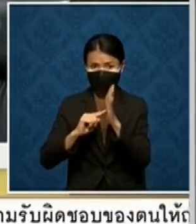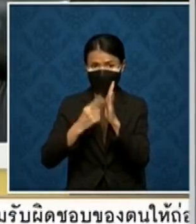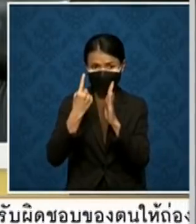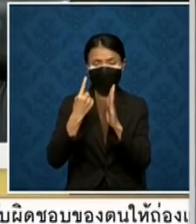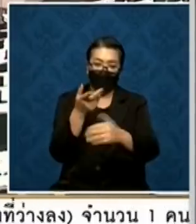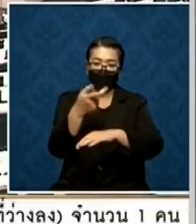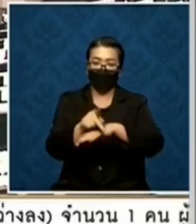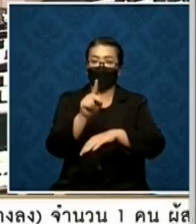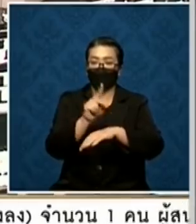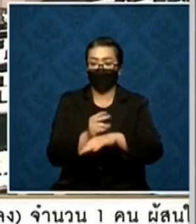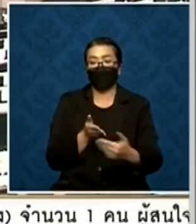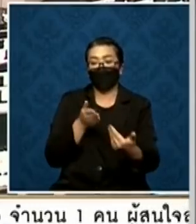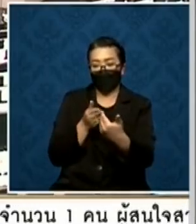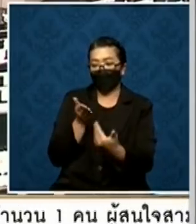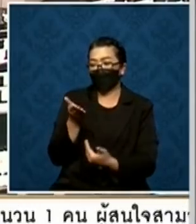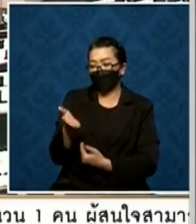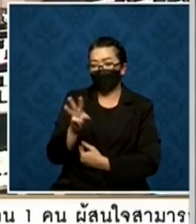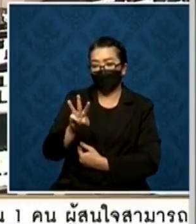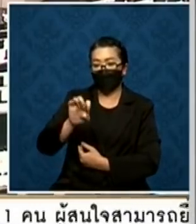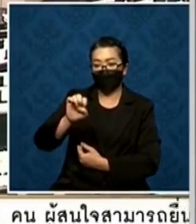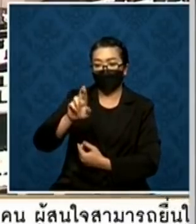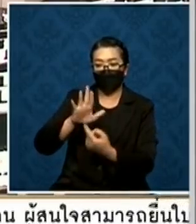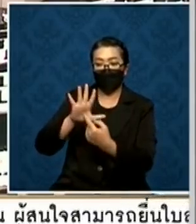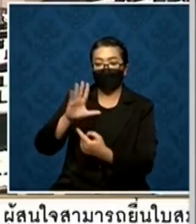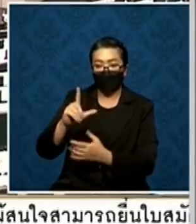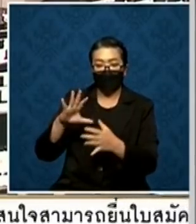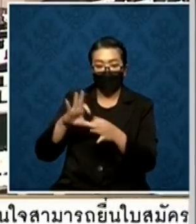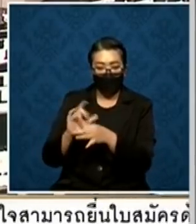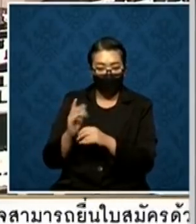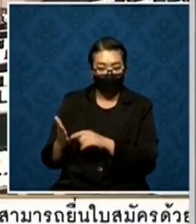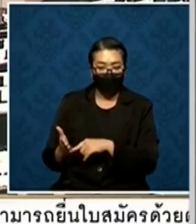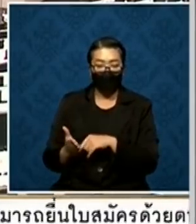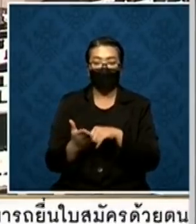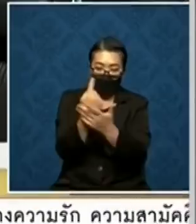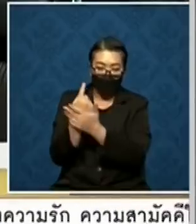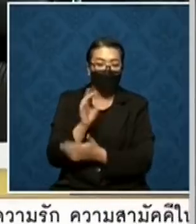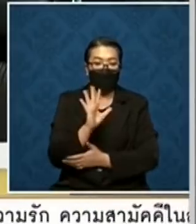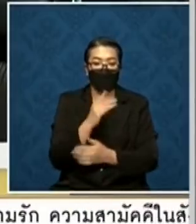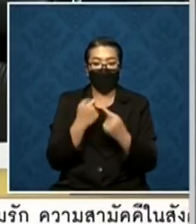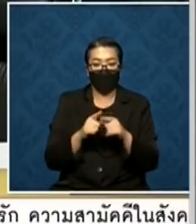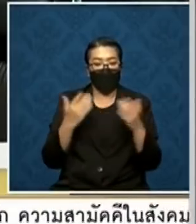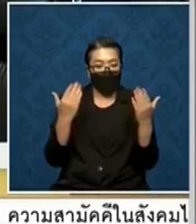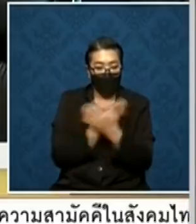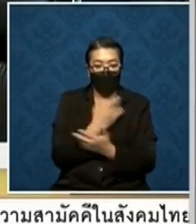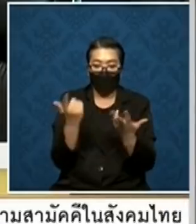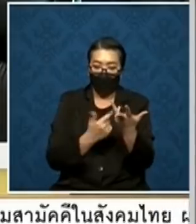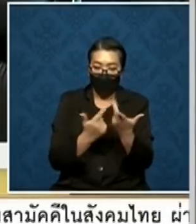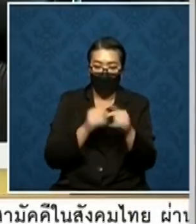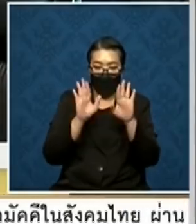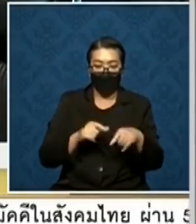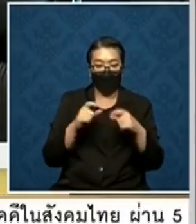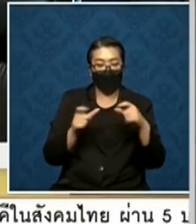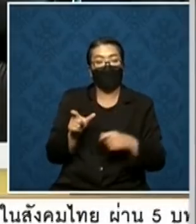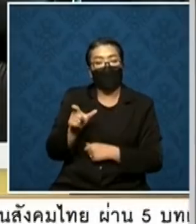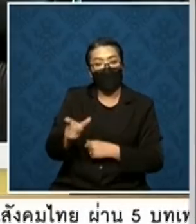เนี่ยการที่จะพูดถึงเรื่ององค์ประชุมการนับองค์ประชุมหรือแม้กระทั่งบางครั้งไม่แสดงตนนะครับเพื่อเช็คว่